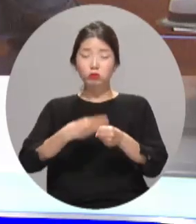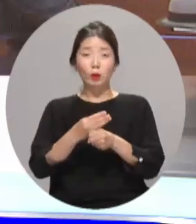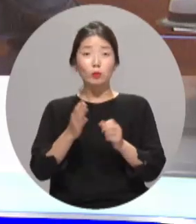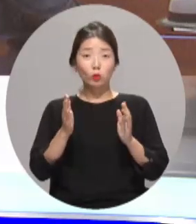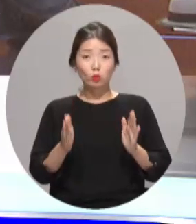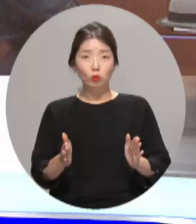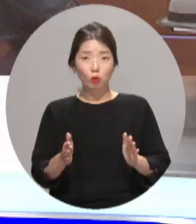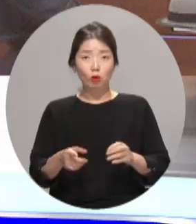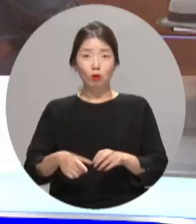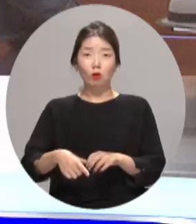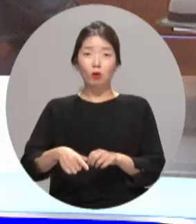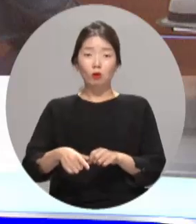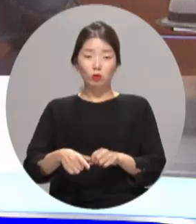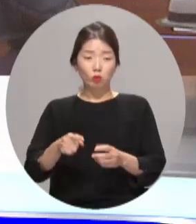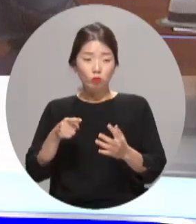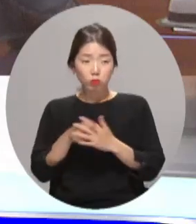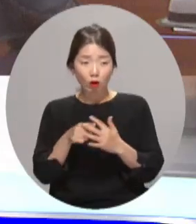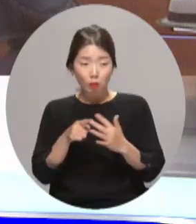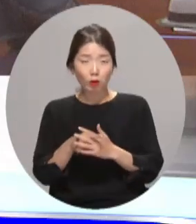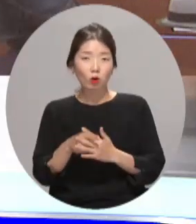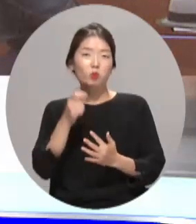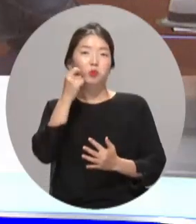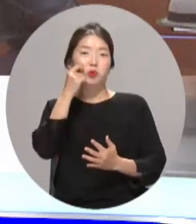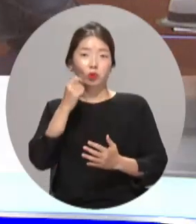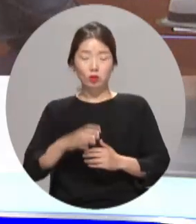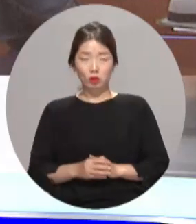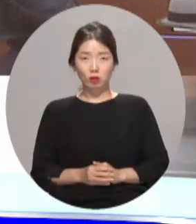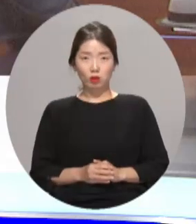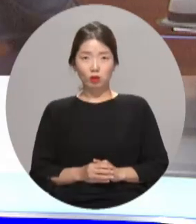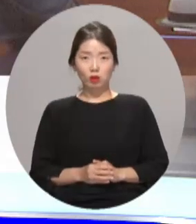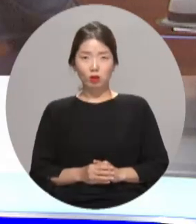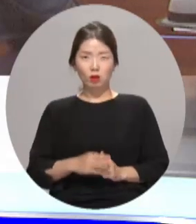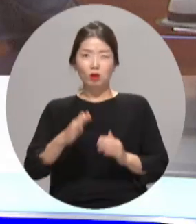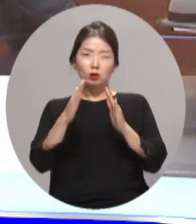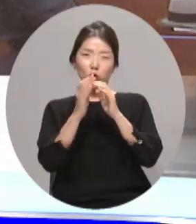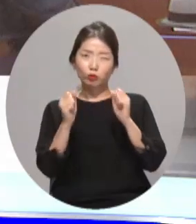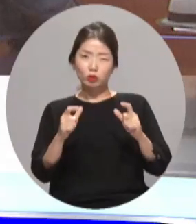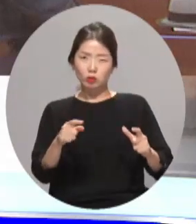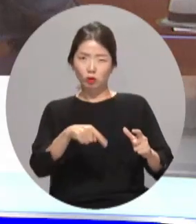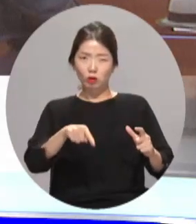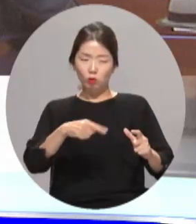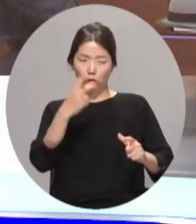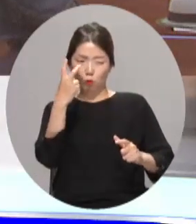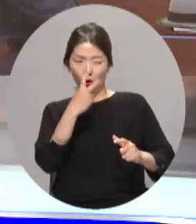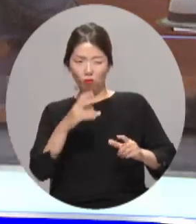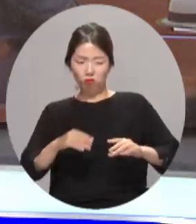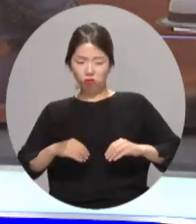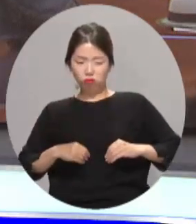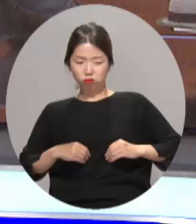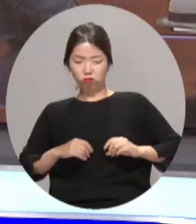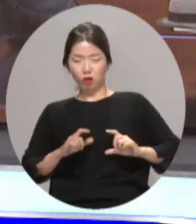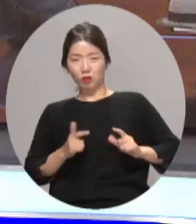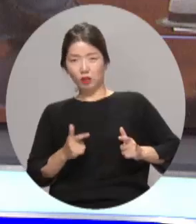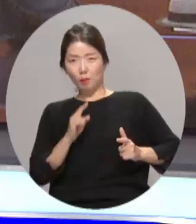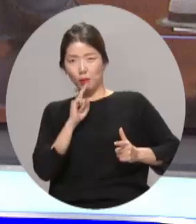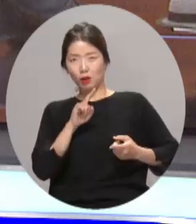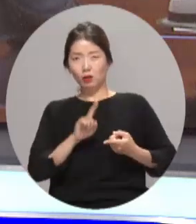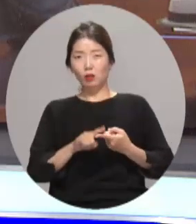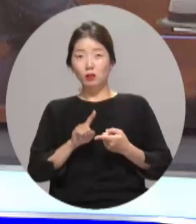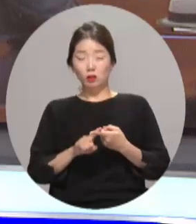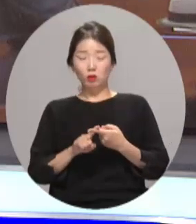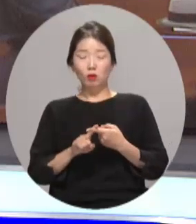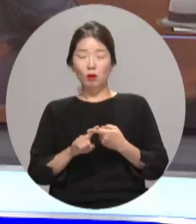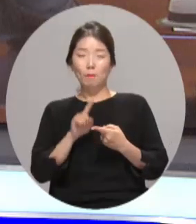동안이나 위반 사항이 적발되지 않았습니다. 전북도 역시 관리 감독에 손을 놓은 것 아니냐는 지적이